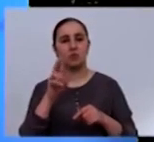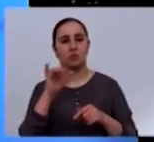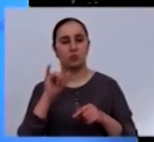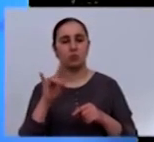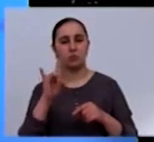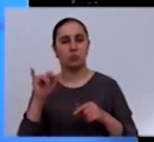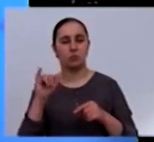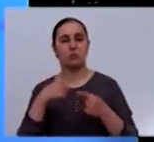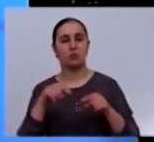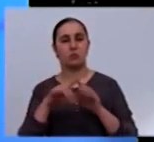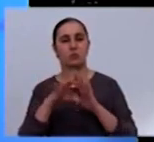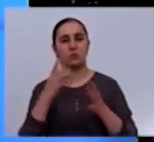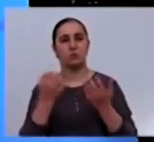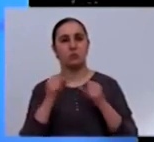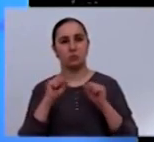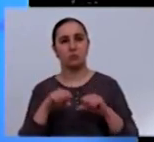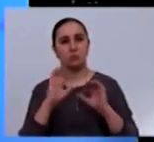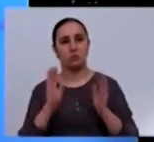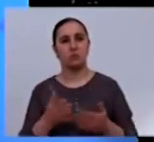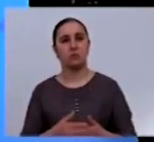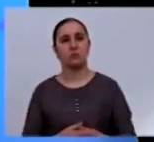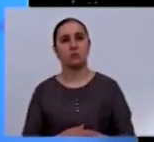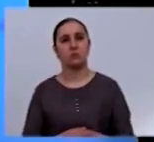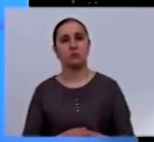tanlab olishingiz mumkin bo'ladi.